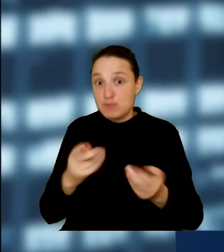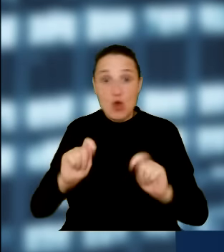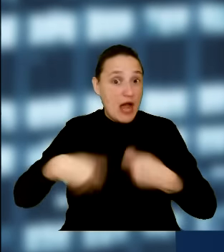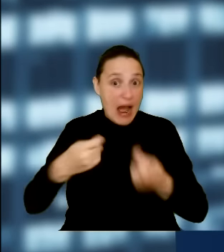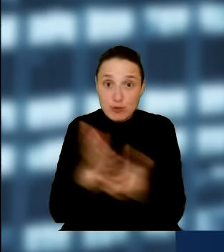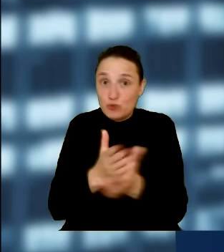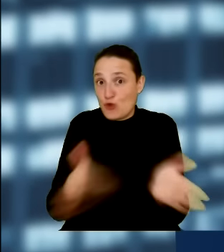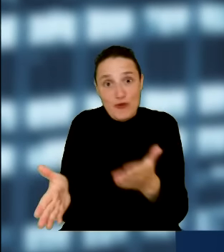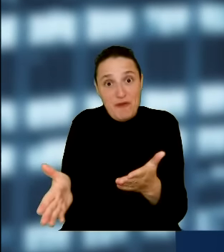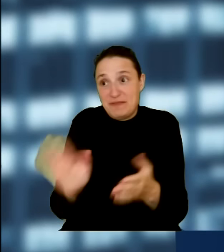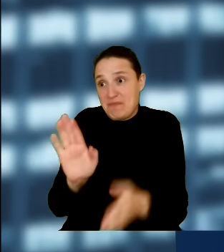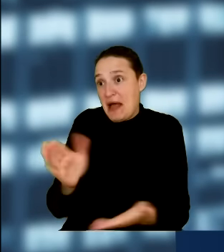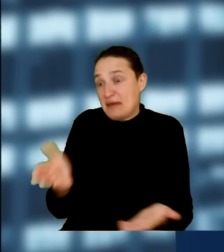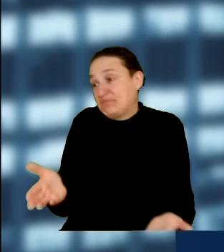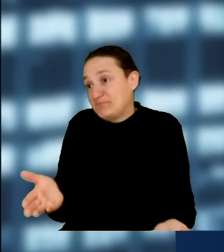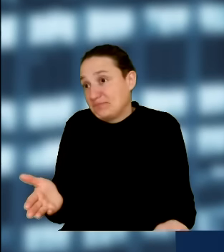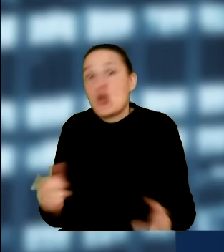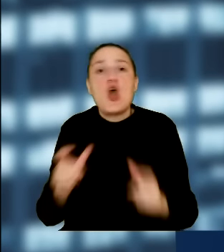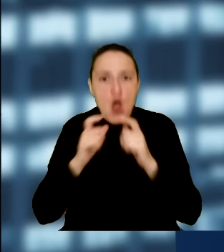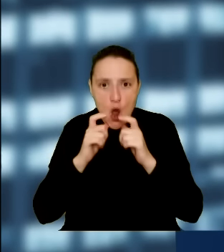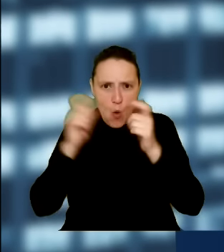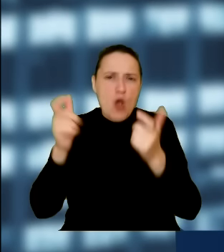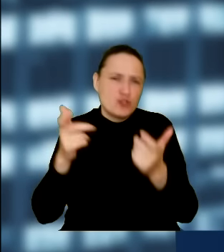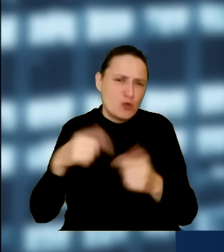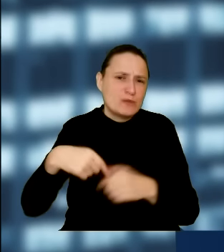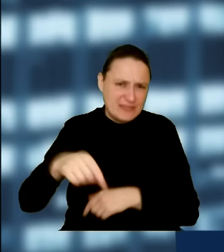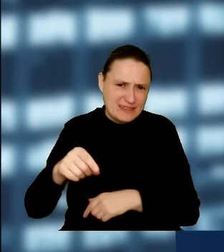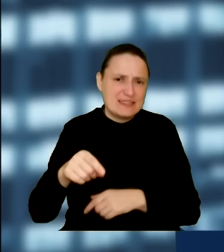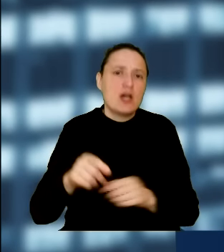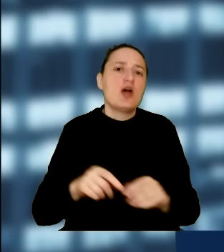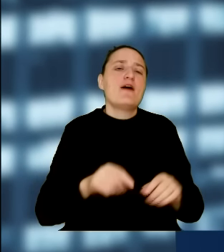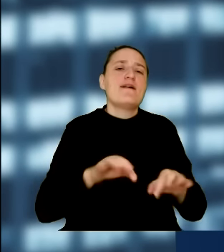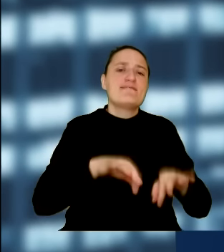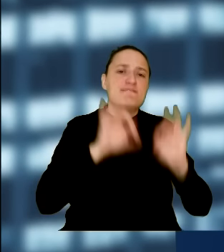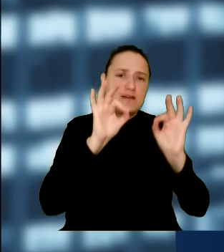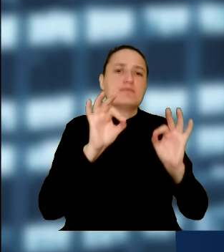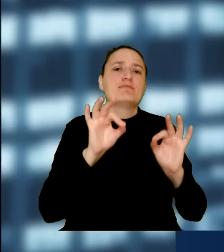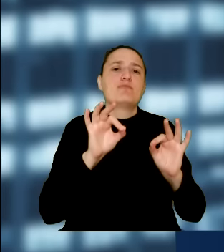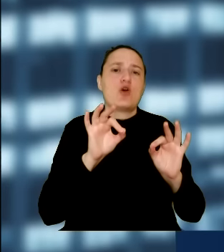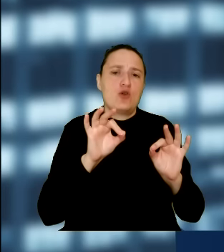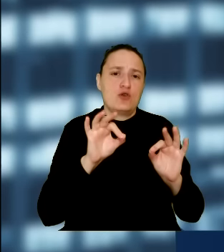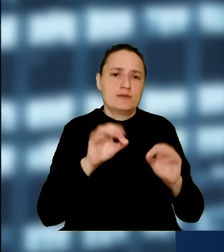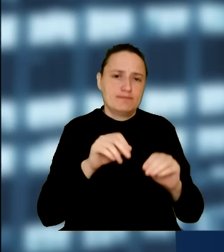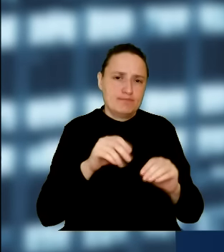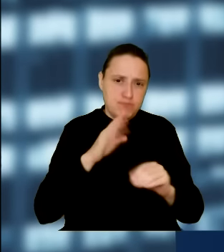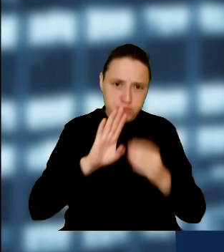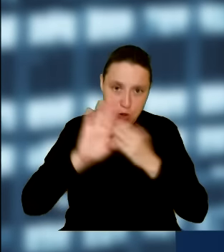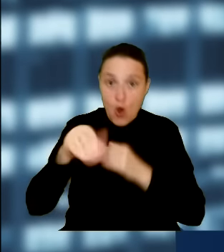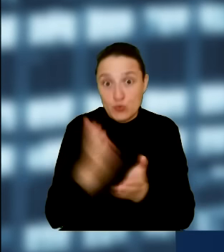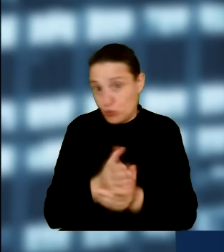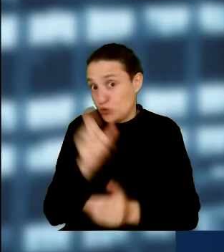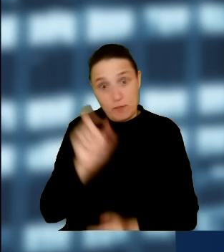się. On będzie ogłoszony wkrótce, czyli niebawem. Zaraz po tych wyborach, to dzisiaj zapowiadał pan